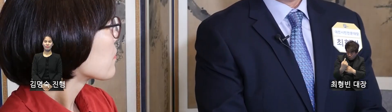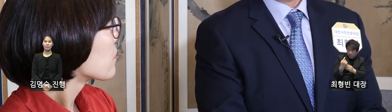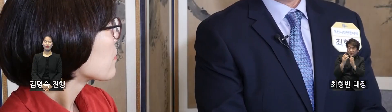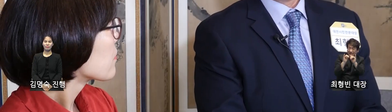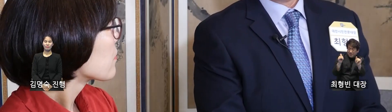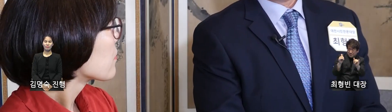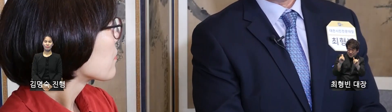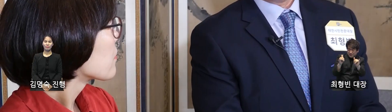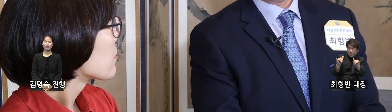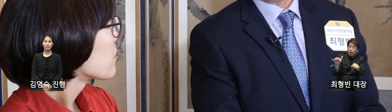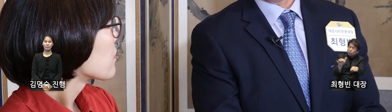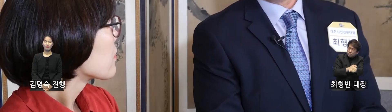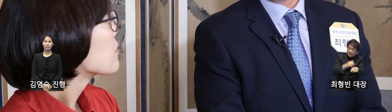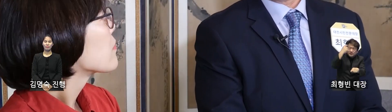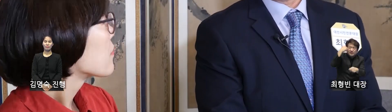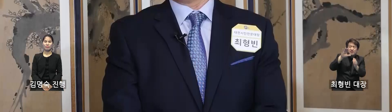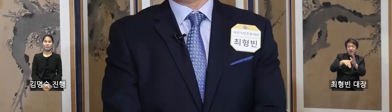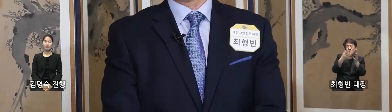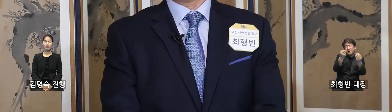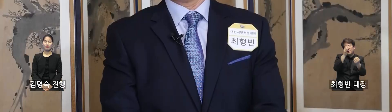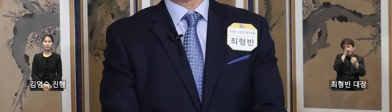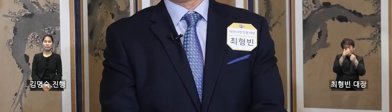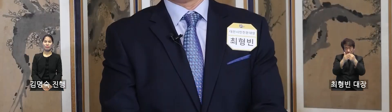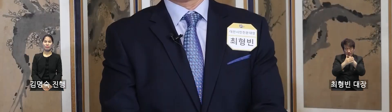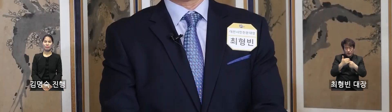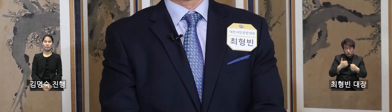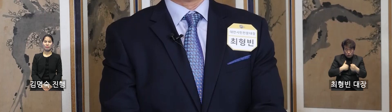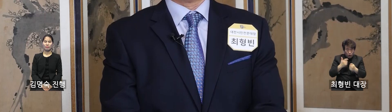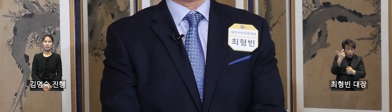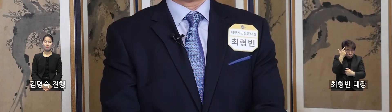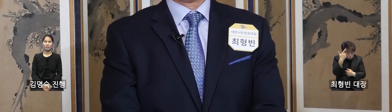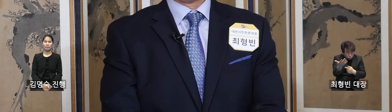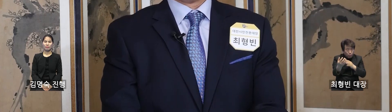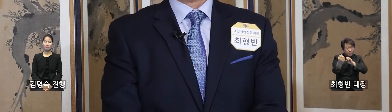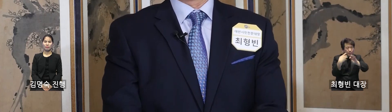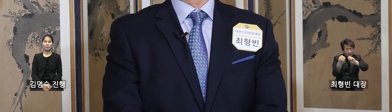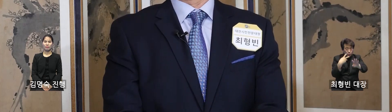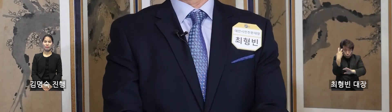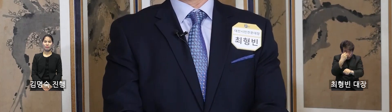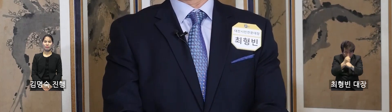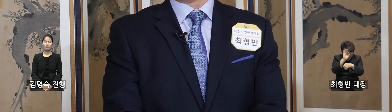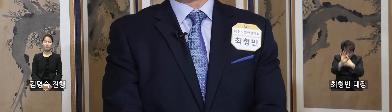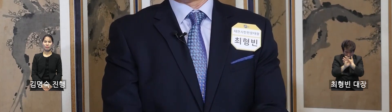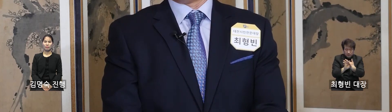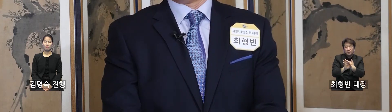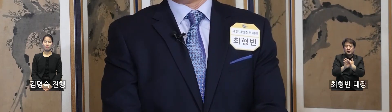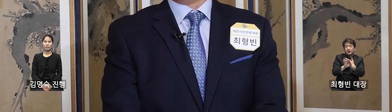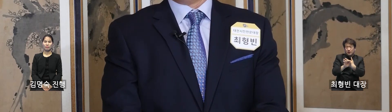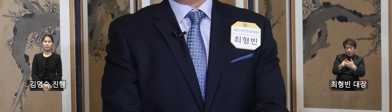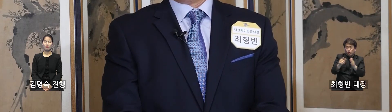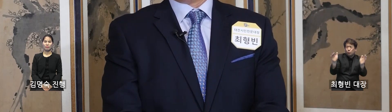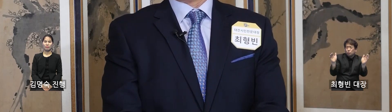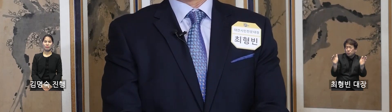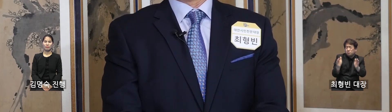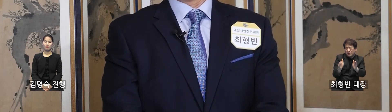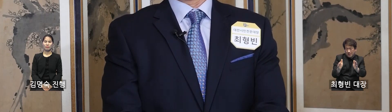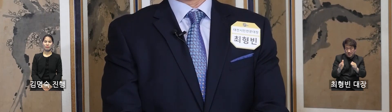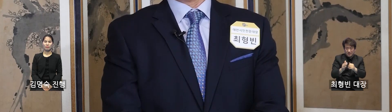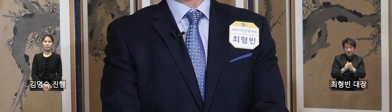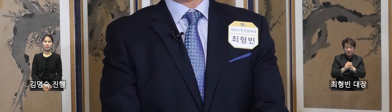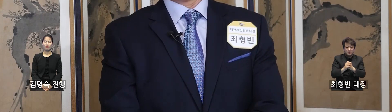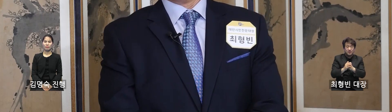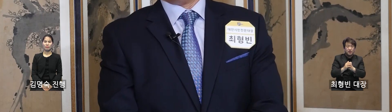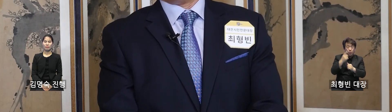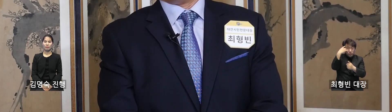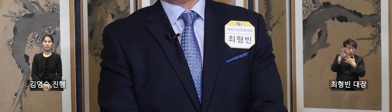불편함을 느끼고 하실때 가봤습니다 그래서 저희들이 설문조사를 이렇게 받아보면 시설이 너무 좁다 아 왜